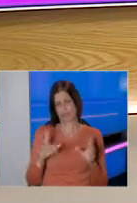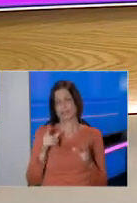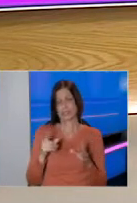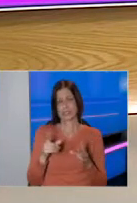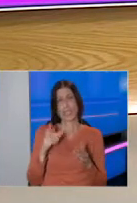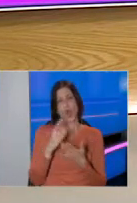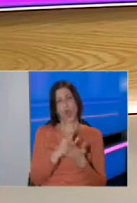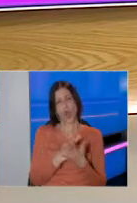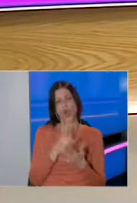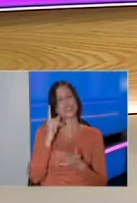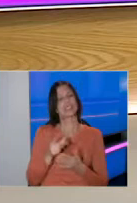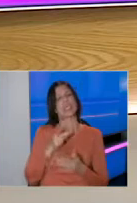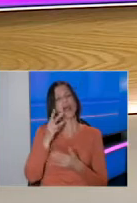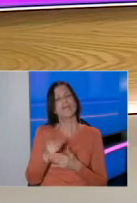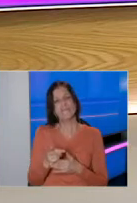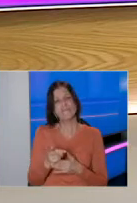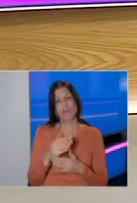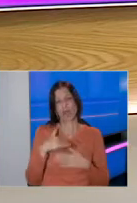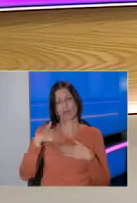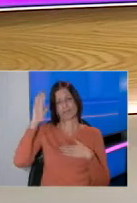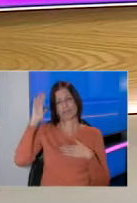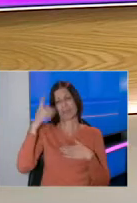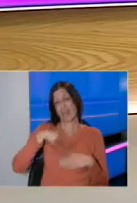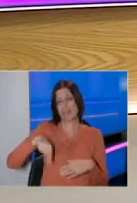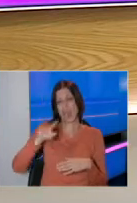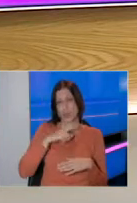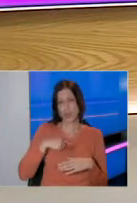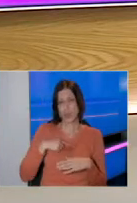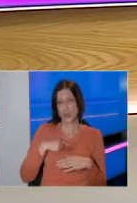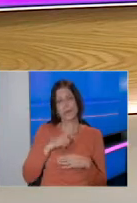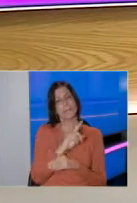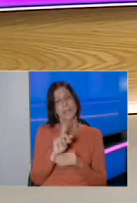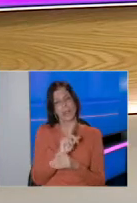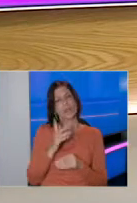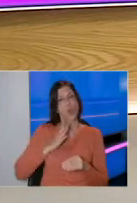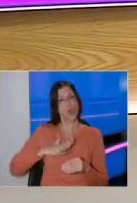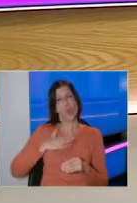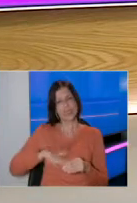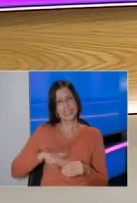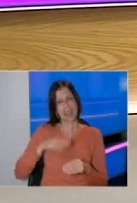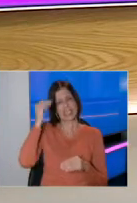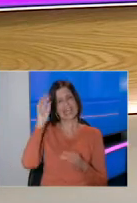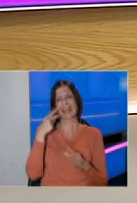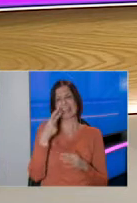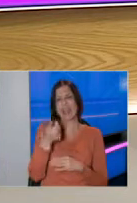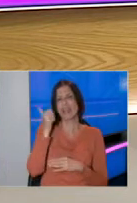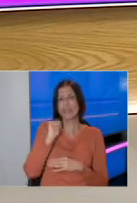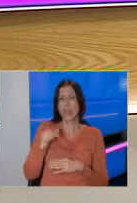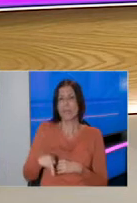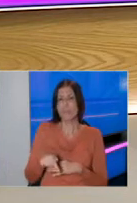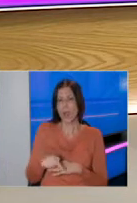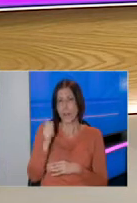חוק לכל דבר, ולכן הוא צריך לעבור את כל הקריאות. אנחנו, בינתיים, רוצים להזכיר לכם איך זה נראה אתמול כאן